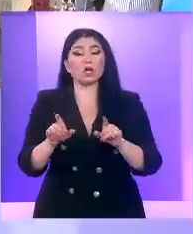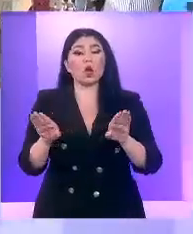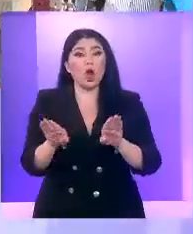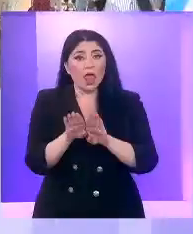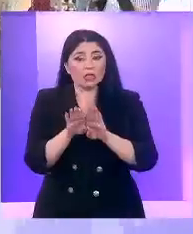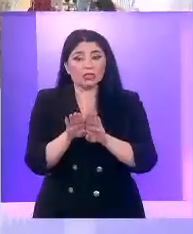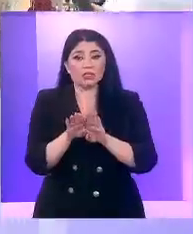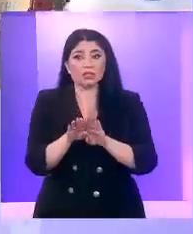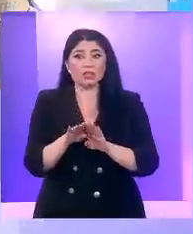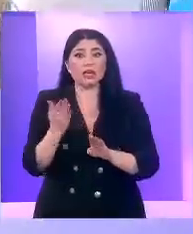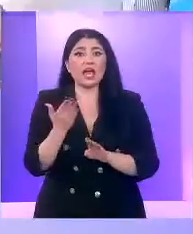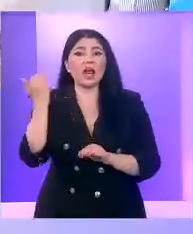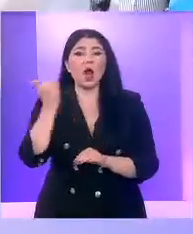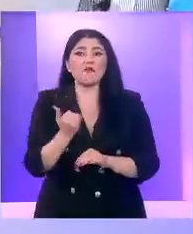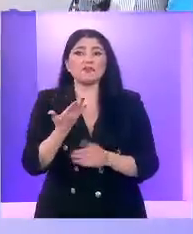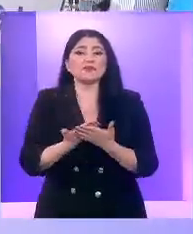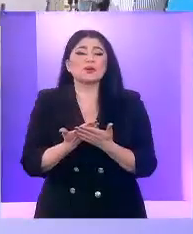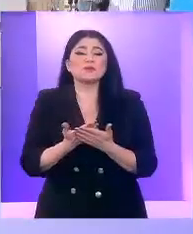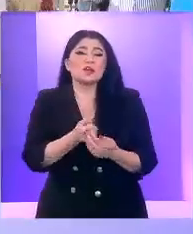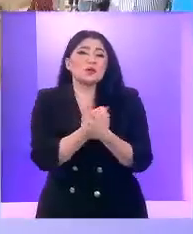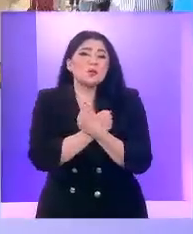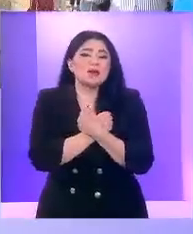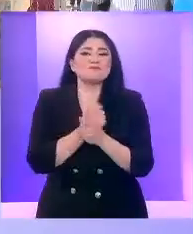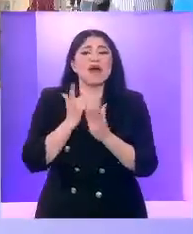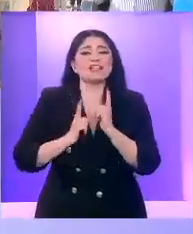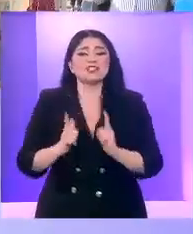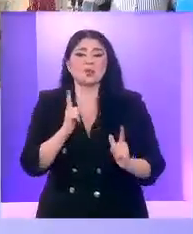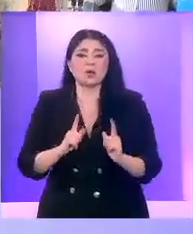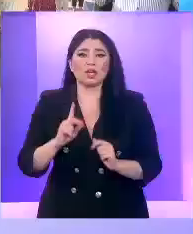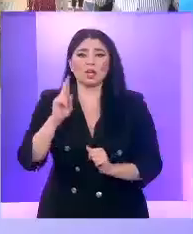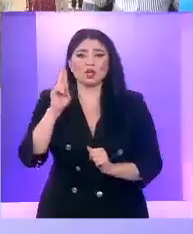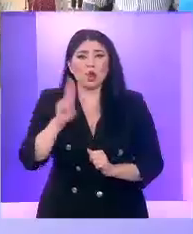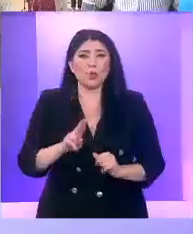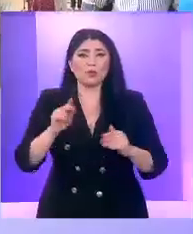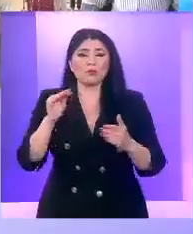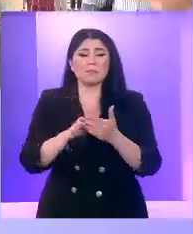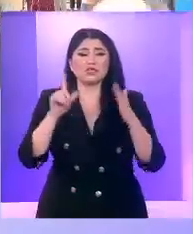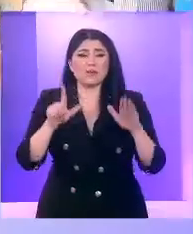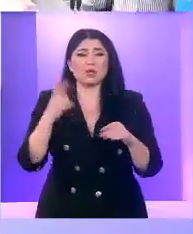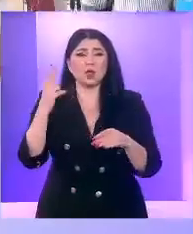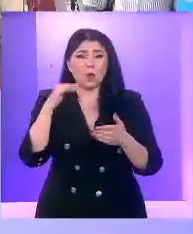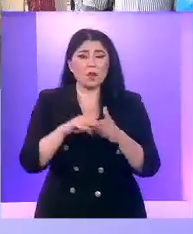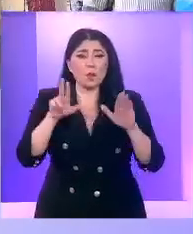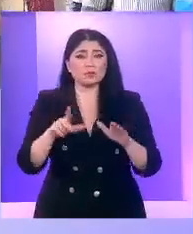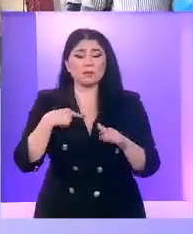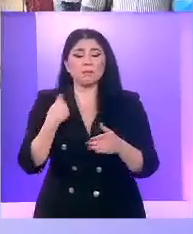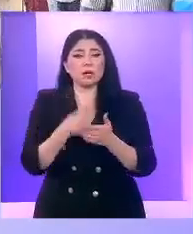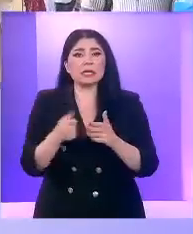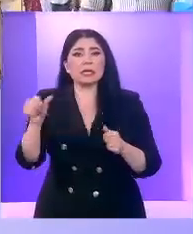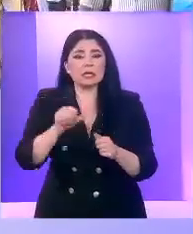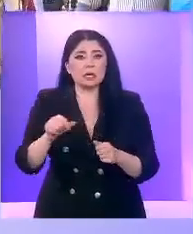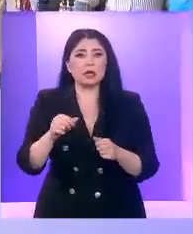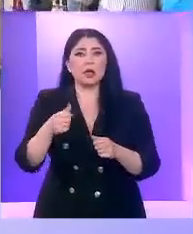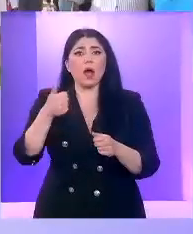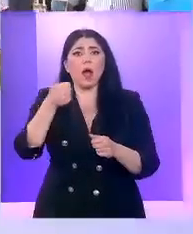cancelarie, care au venit pur și simplu din pasiune. 2700, 2800, plătim o chirie, plătim utilitățile, trebuie să